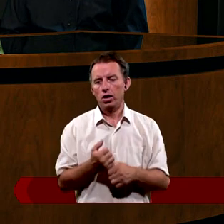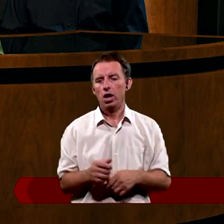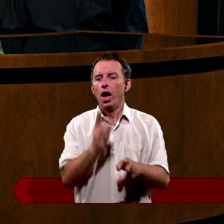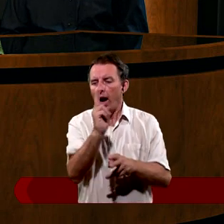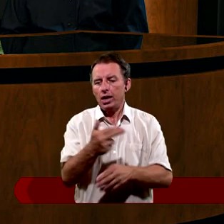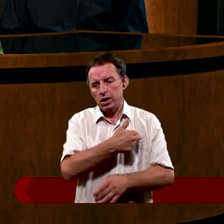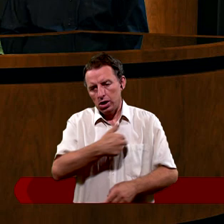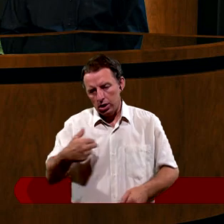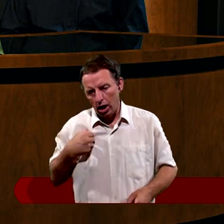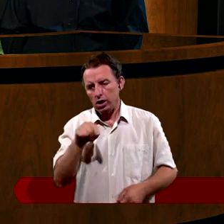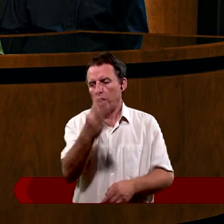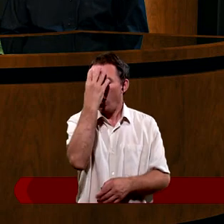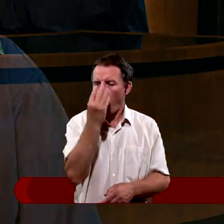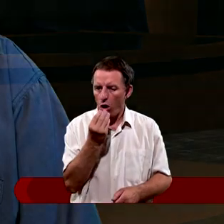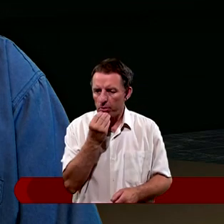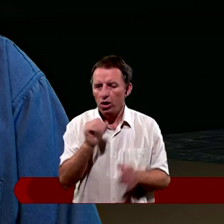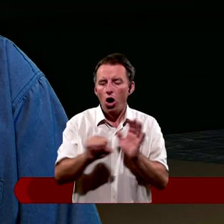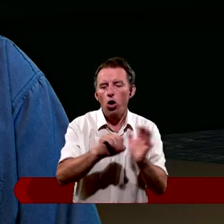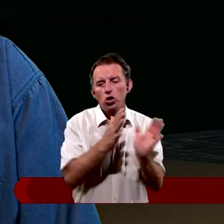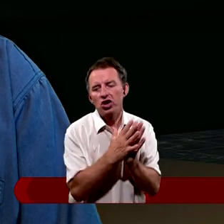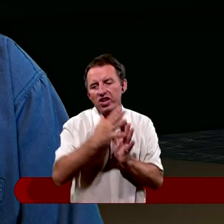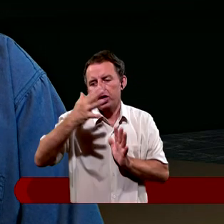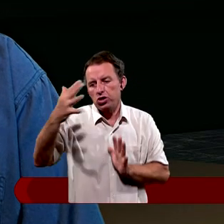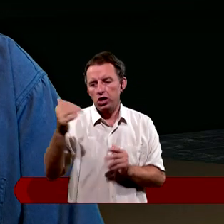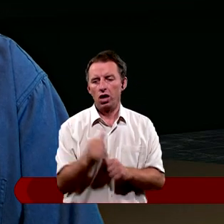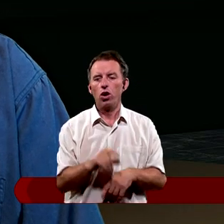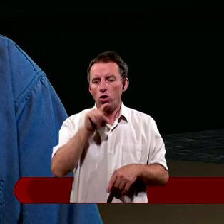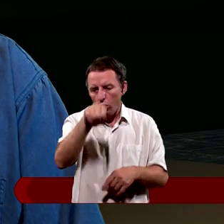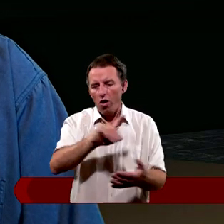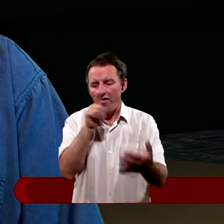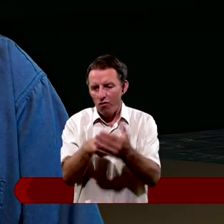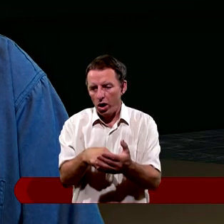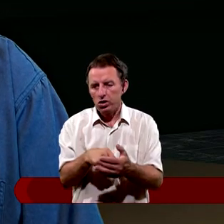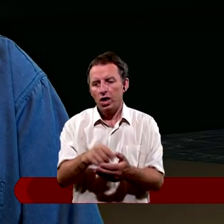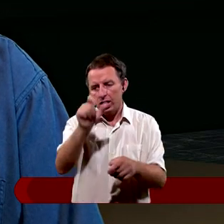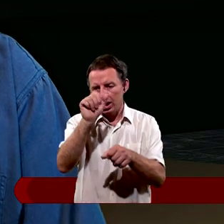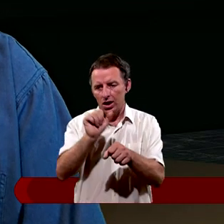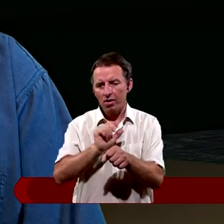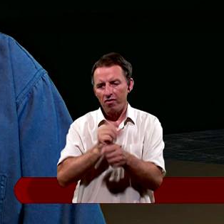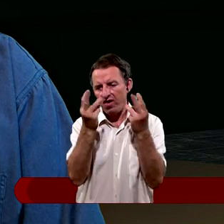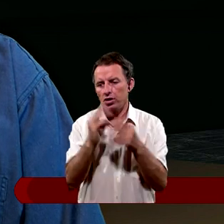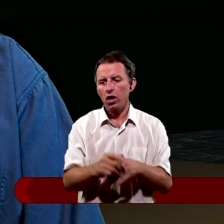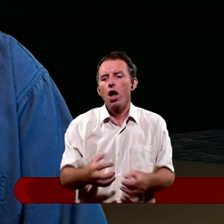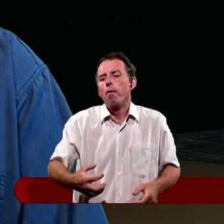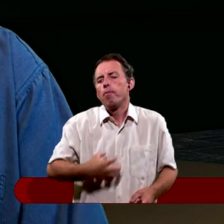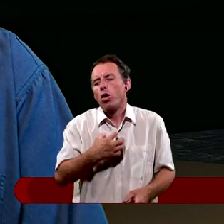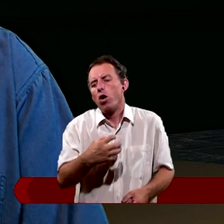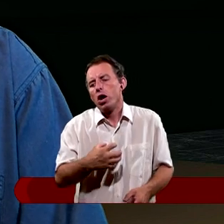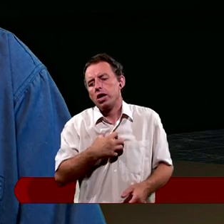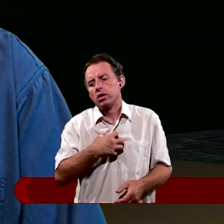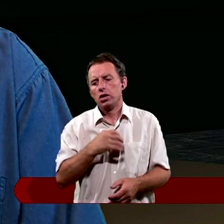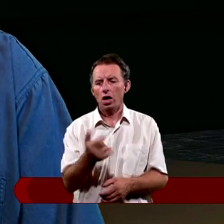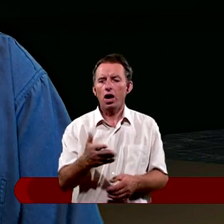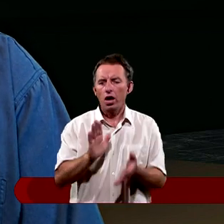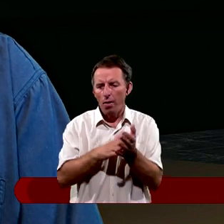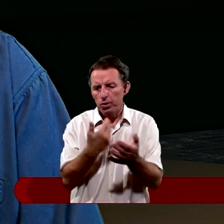również każdy z nas ten obraz odzwierciedlał, prawda? I to jest właśnie istota sprawy, że w boleści, ja to kojarzę na